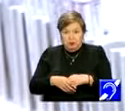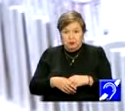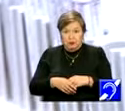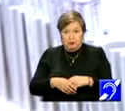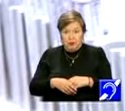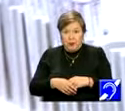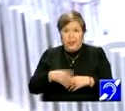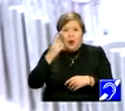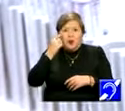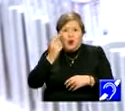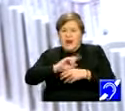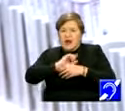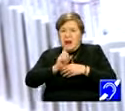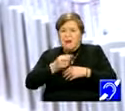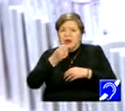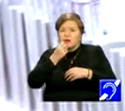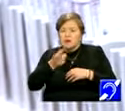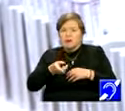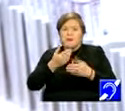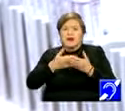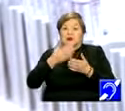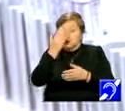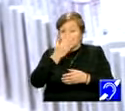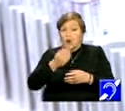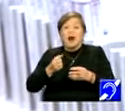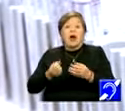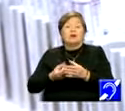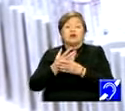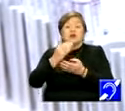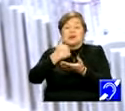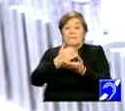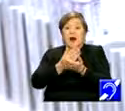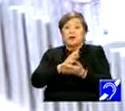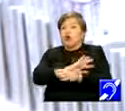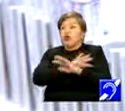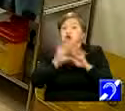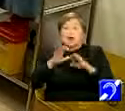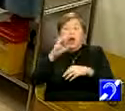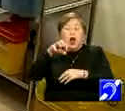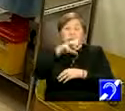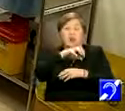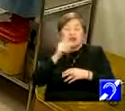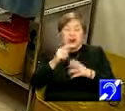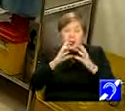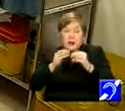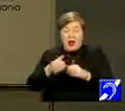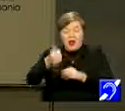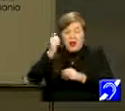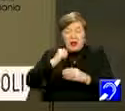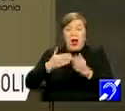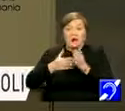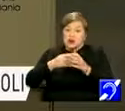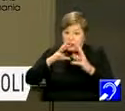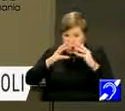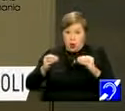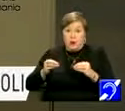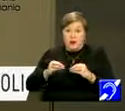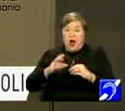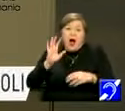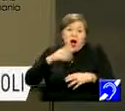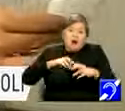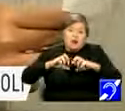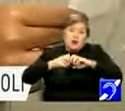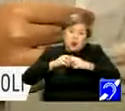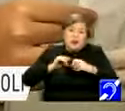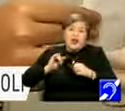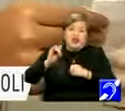Primele teste rapide de salivă pentru școli sunt distribuite de urgență în toate județele României. Abia ieri au sosit în țară, din cauza unor probleme de transport.